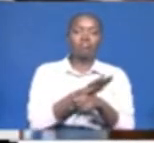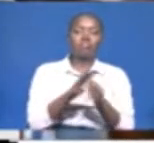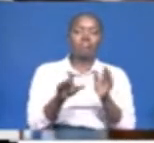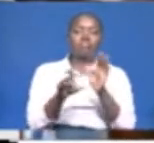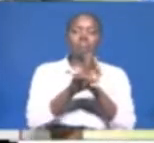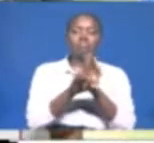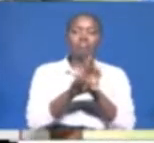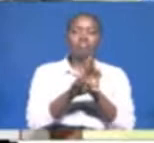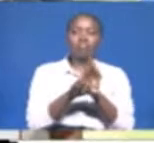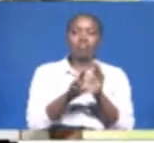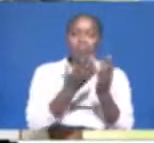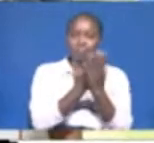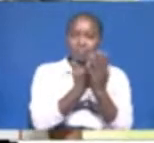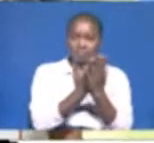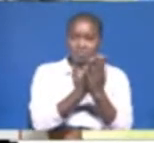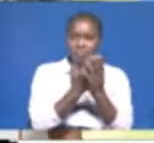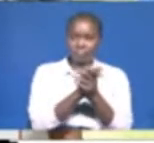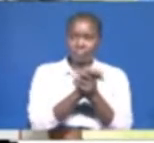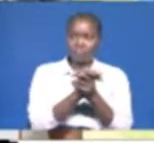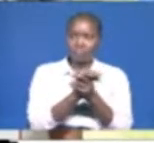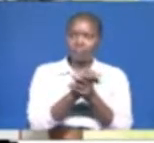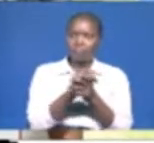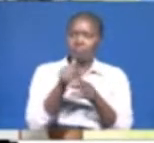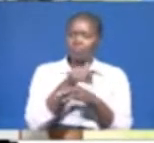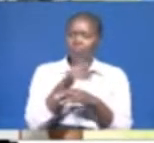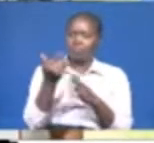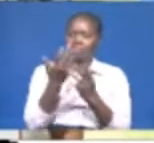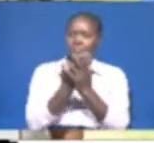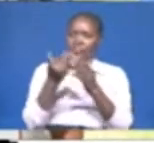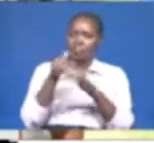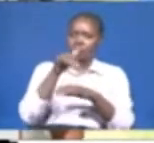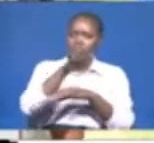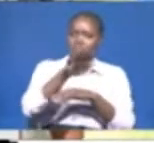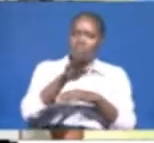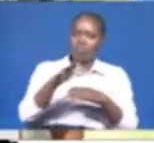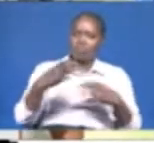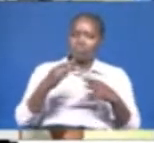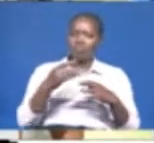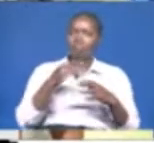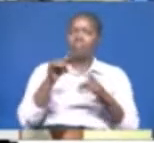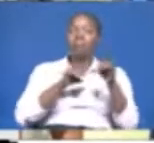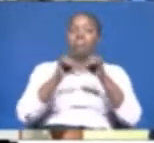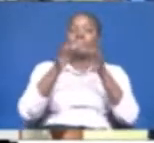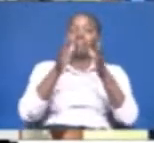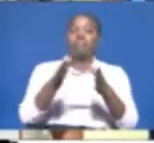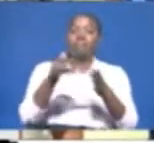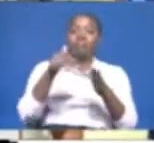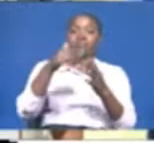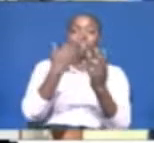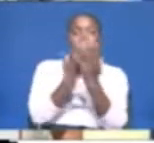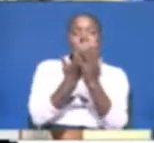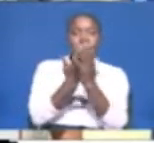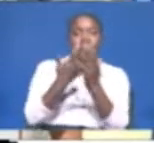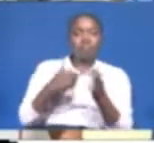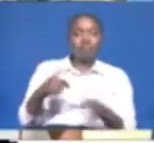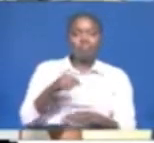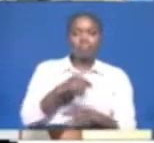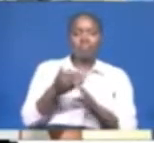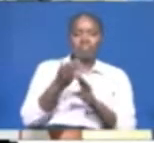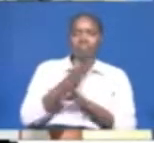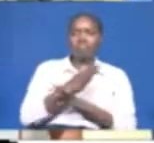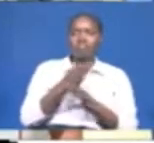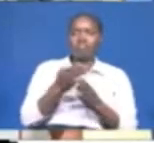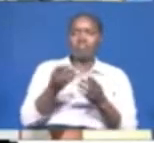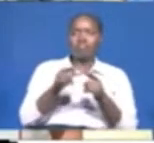Wale wako jela za nje na wananchi wale tunasema foreigners wako katika jela zetu, hapo mbele hatukuwa na